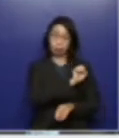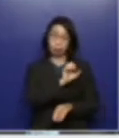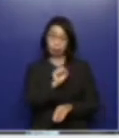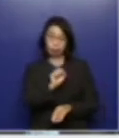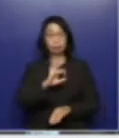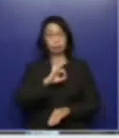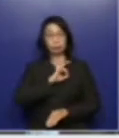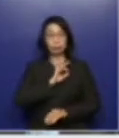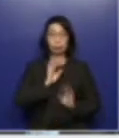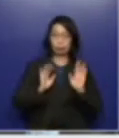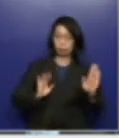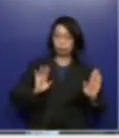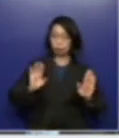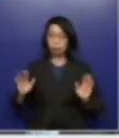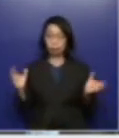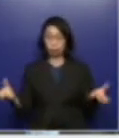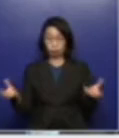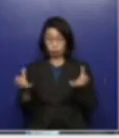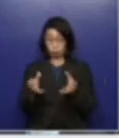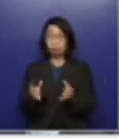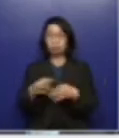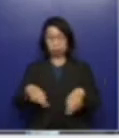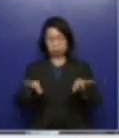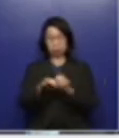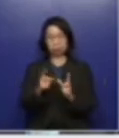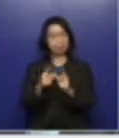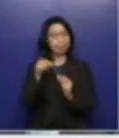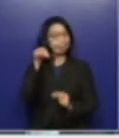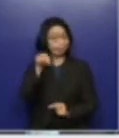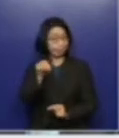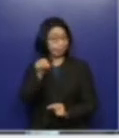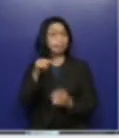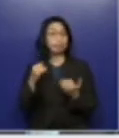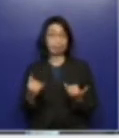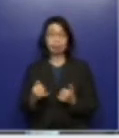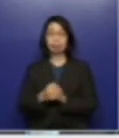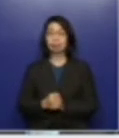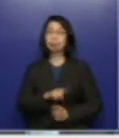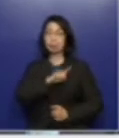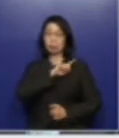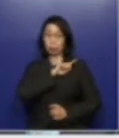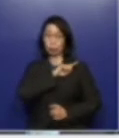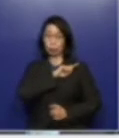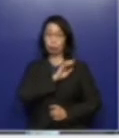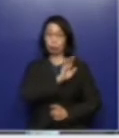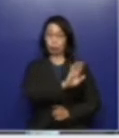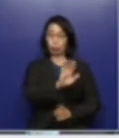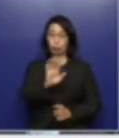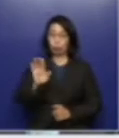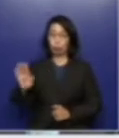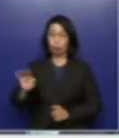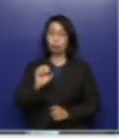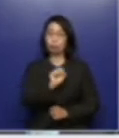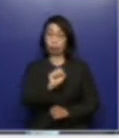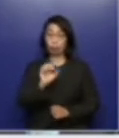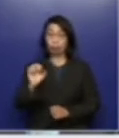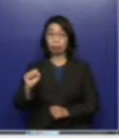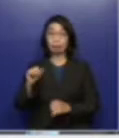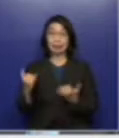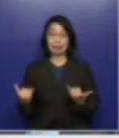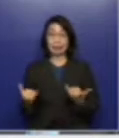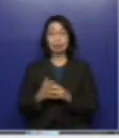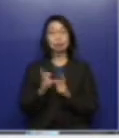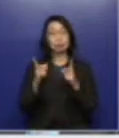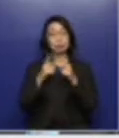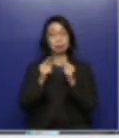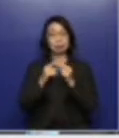ทั้งสองฝ่ายนะครับที่เห็นเรื่องนี้เป็นเรื่องสำคัญเป็นหน้าที่ของสภาผู้แทนราษฎรเราโดยตรงครับเพราะเป็นเรื่อง